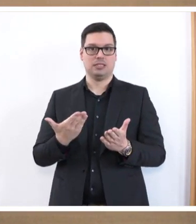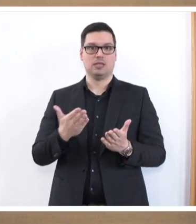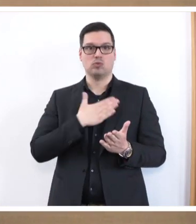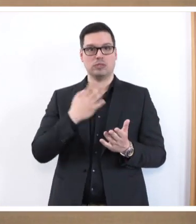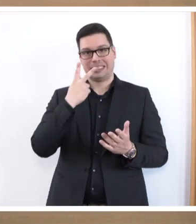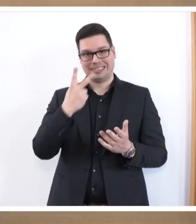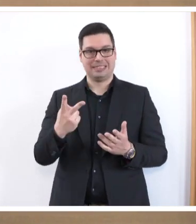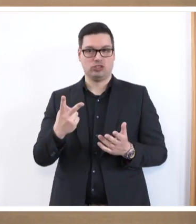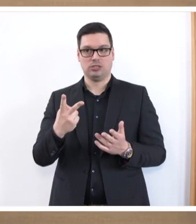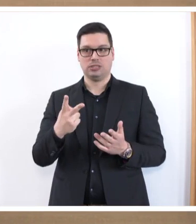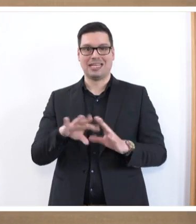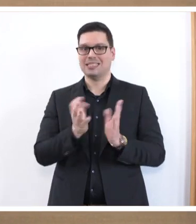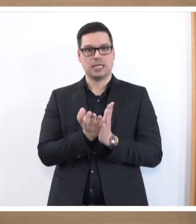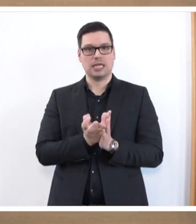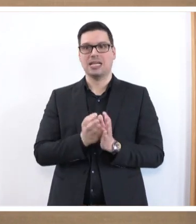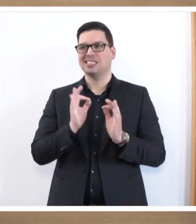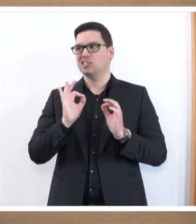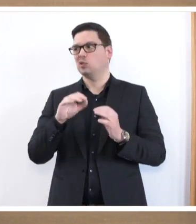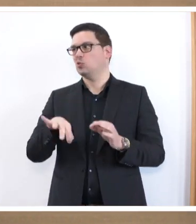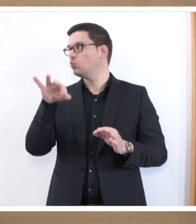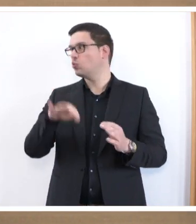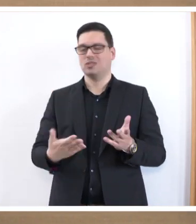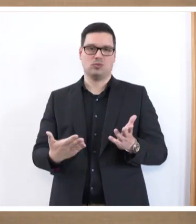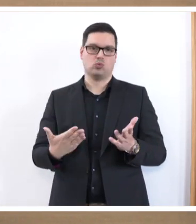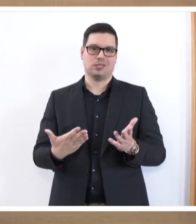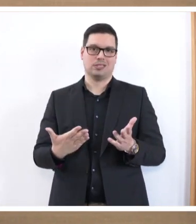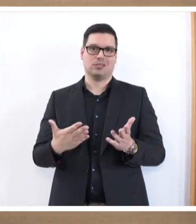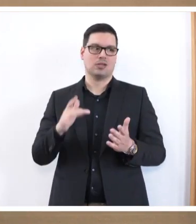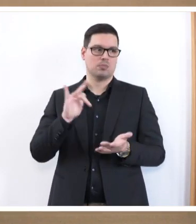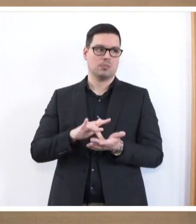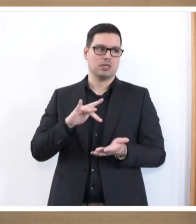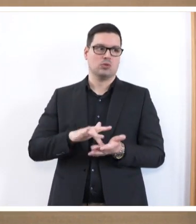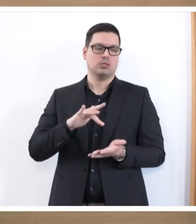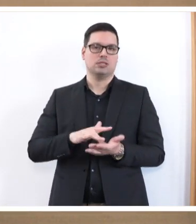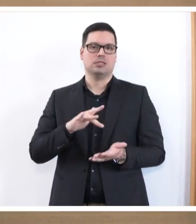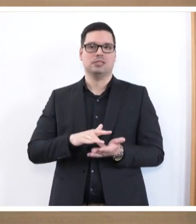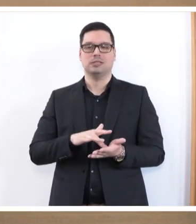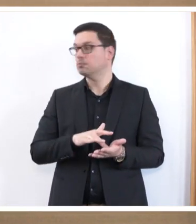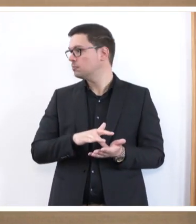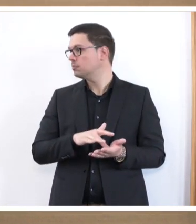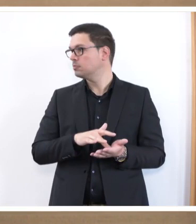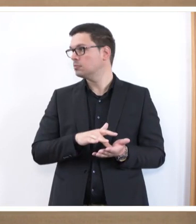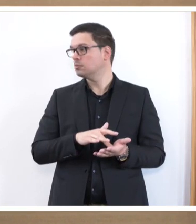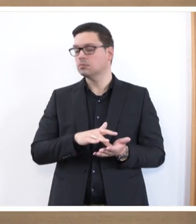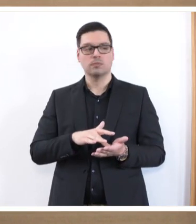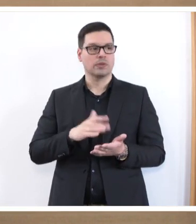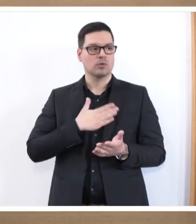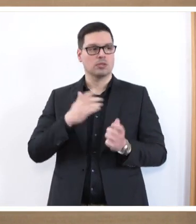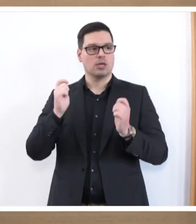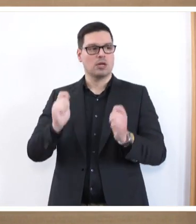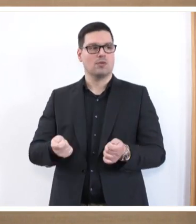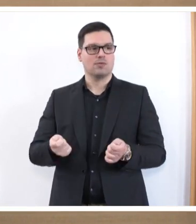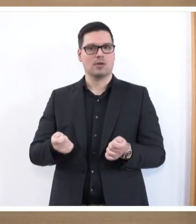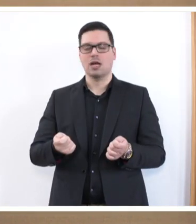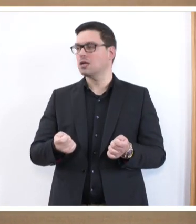unserer Sicht alles andere als eine Lösung. Und ich will das auch begründen. Es ist unsere Aufgabe, dafür zu sorgen, dass die